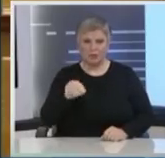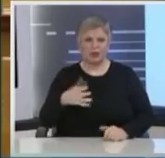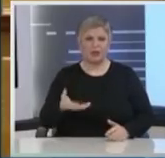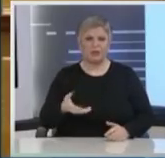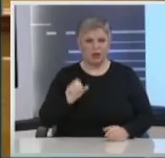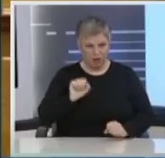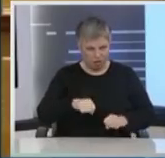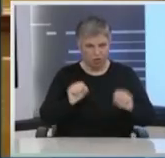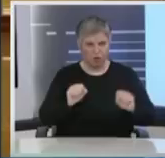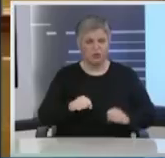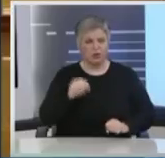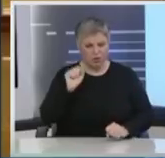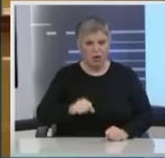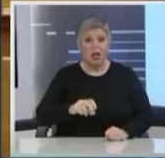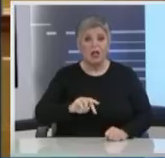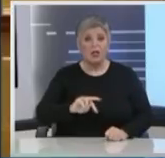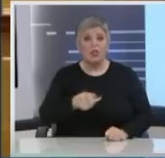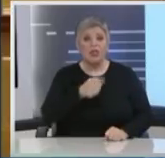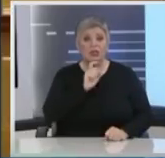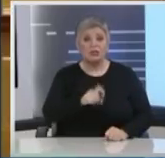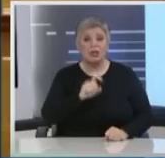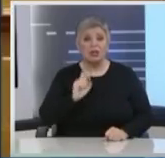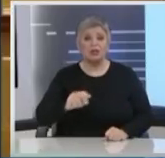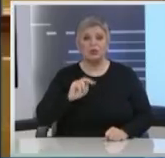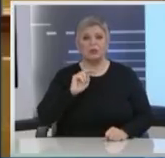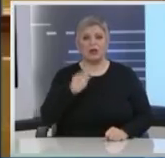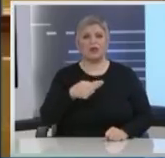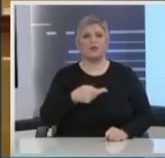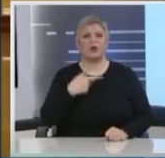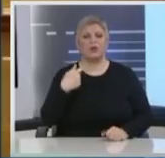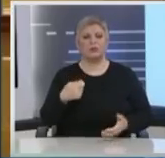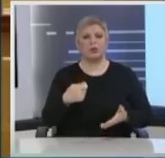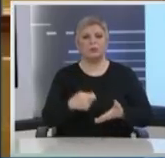υπάρχουν δισεκατομμύρια ευρώ τα οποία εδόθησαν